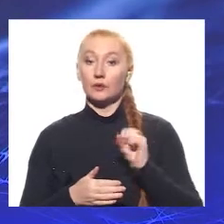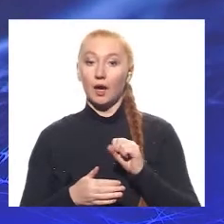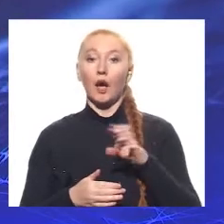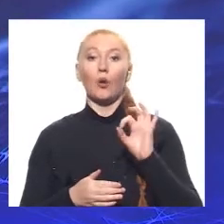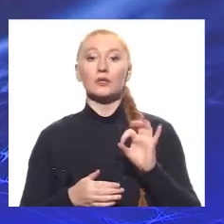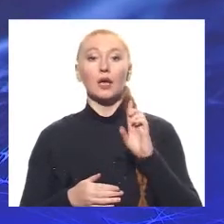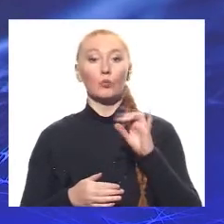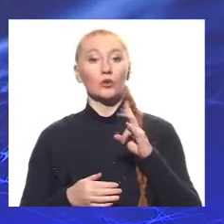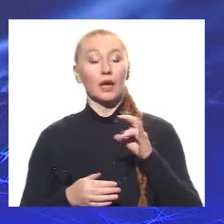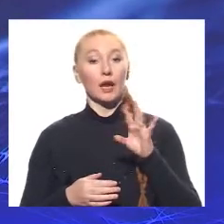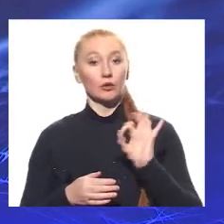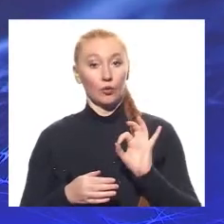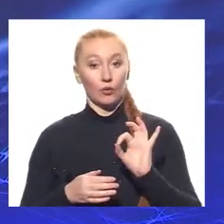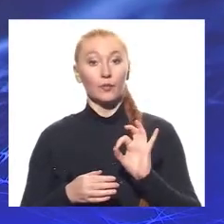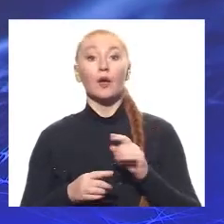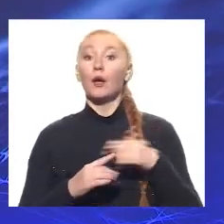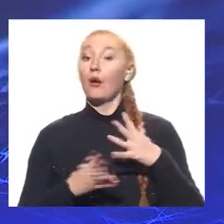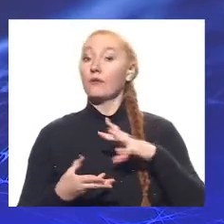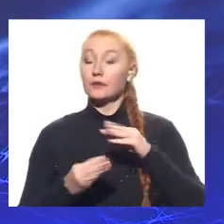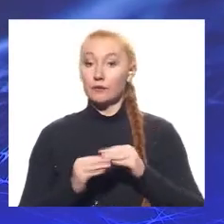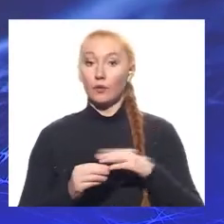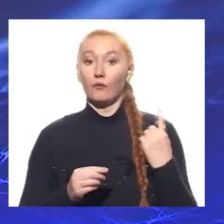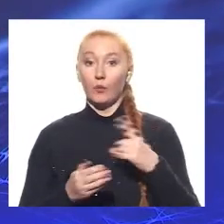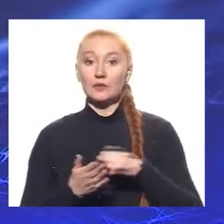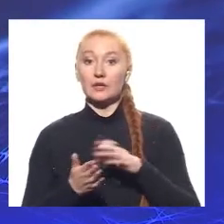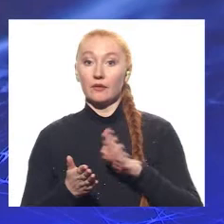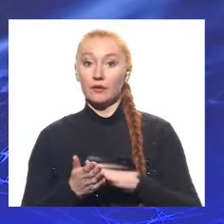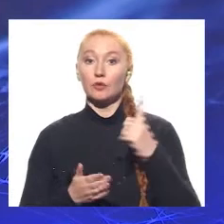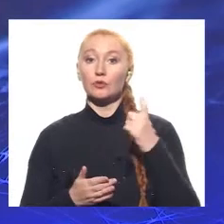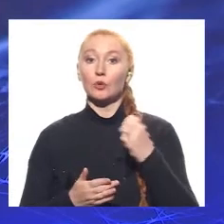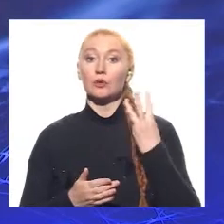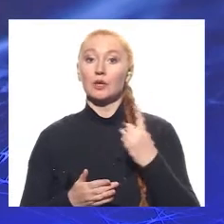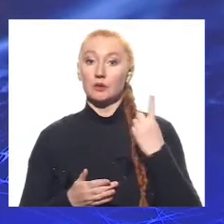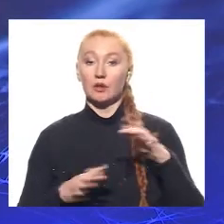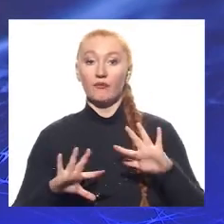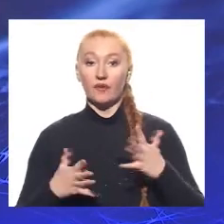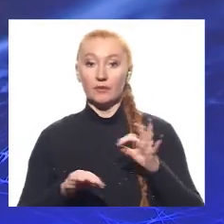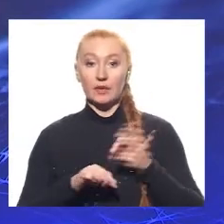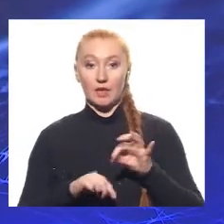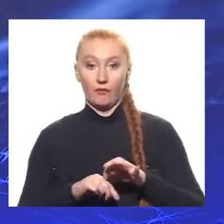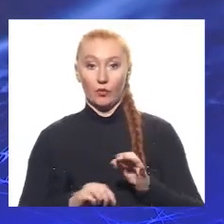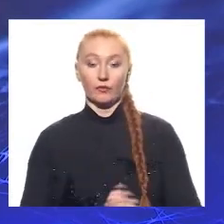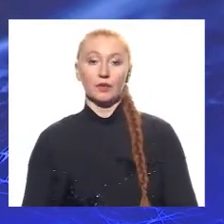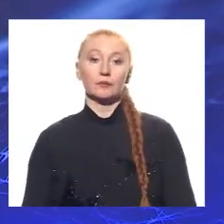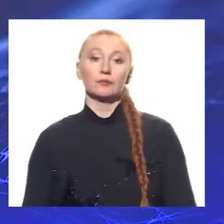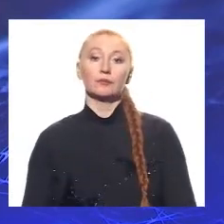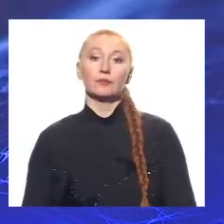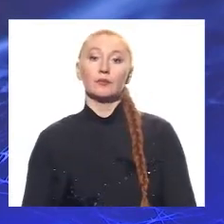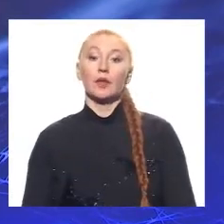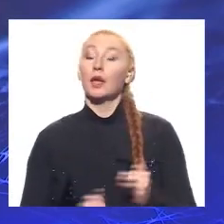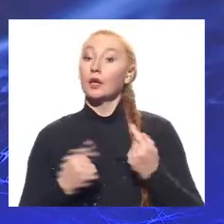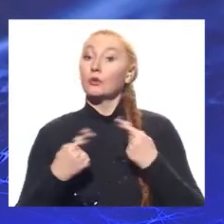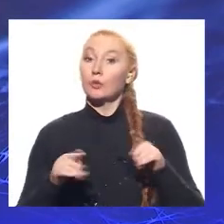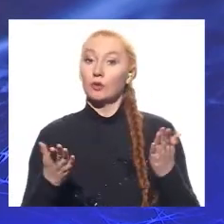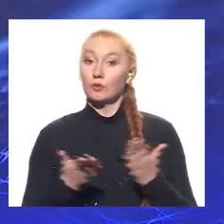облдержадміністрації Олександр Бондаренко. Загалом в області зафіксували 131 випадок захворювання. І до